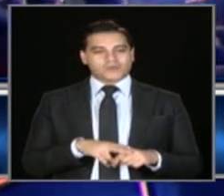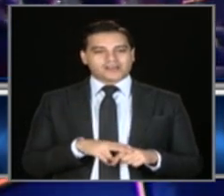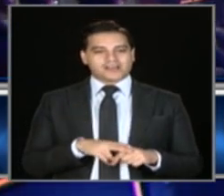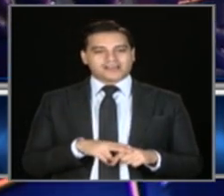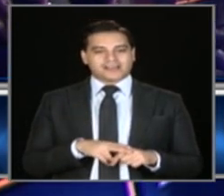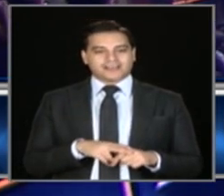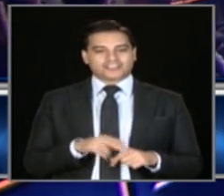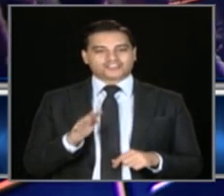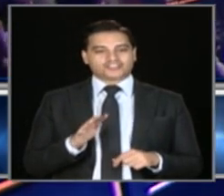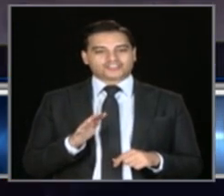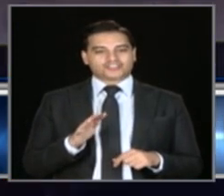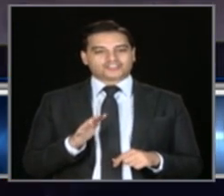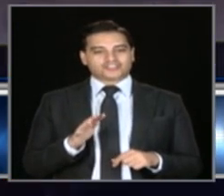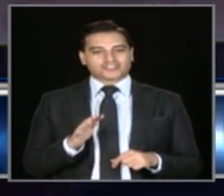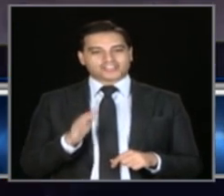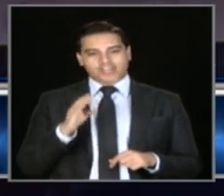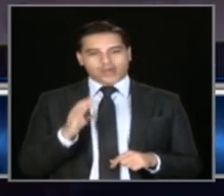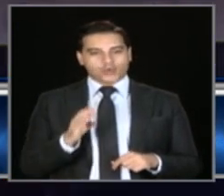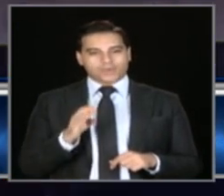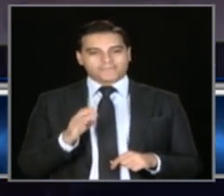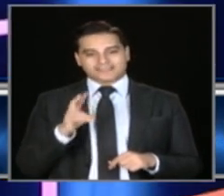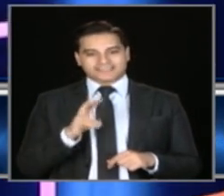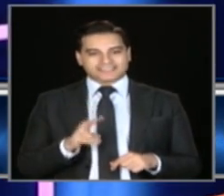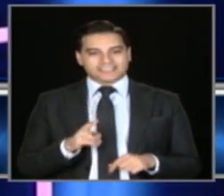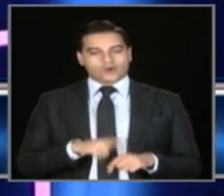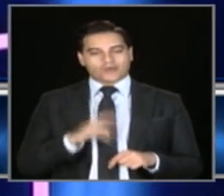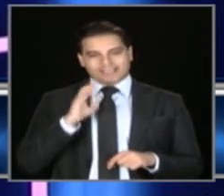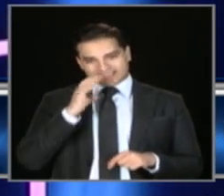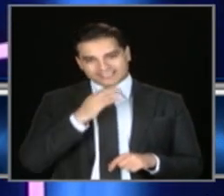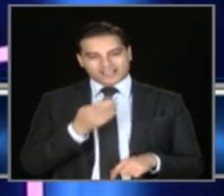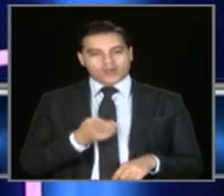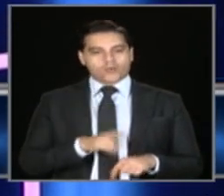خاطئه اربعه حد يوقع الجيزه